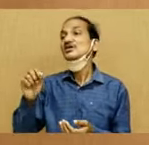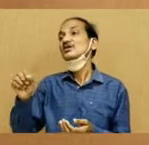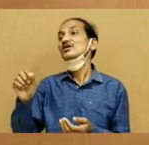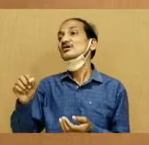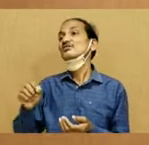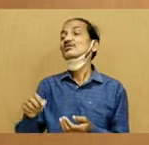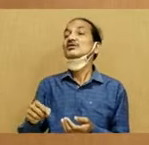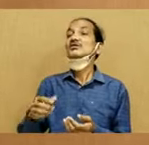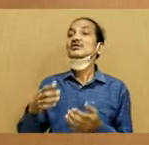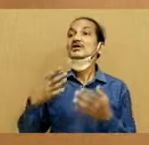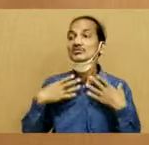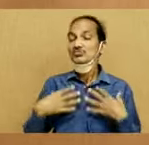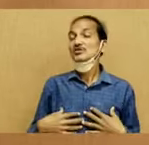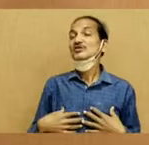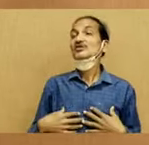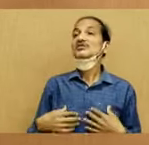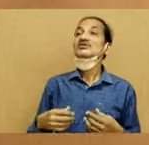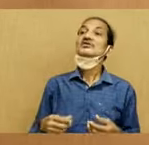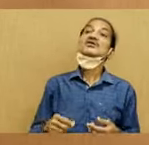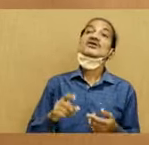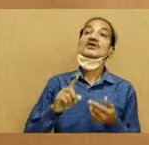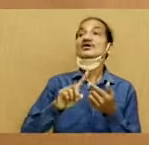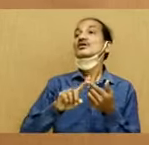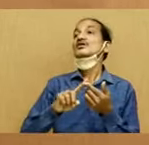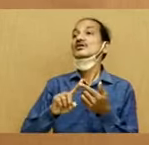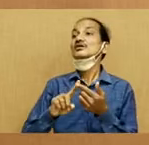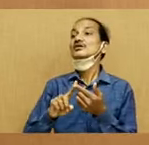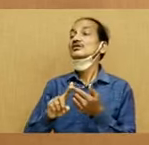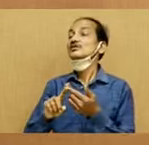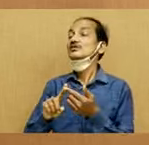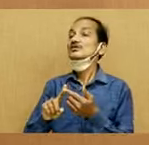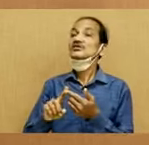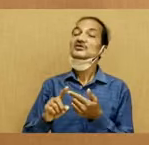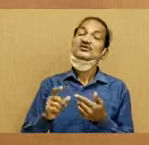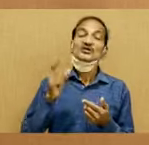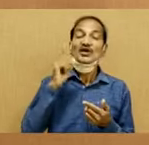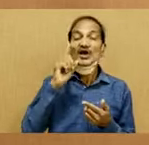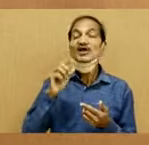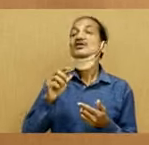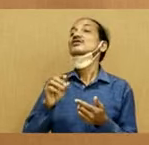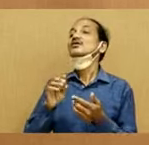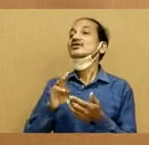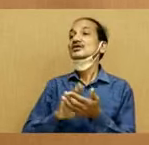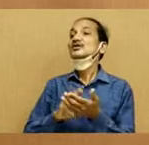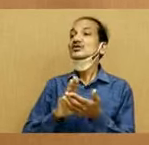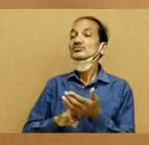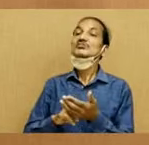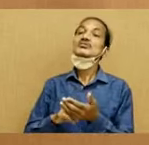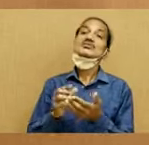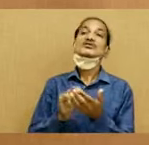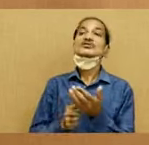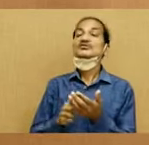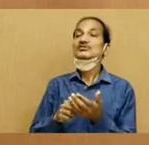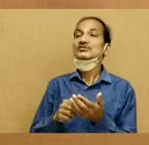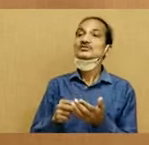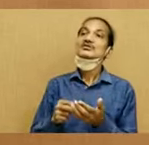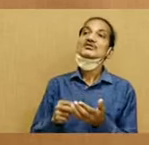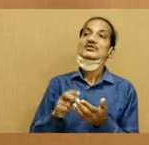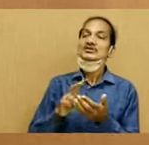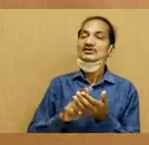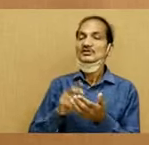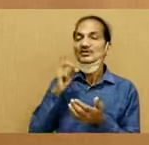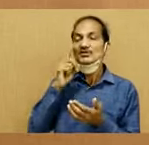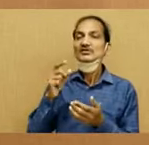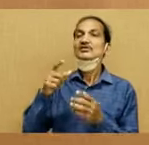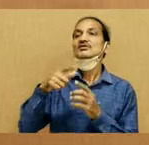ଏଇଟା କମ୍ପ୍ଲିଟଲି ଭୁଲ ଧାରଣା ଏକଦମ ଭୁଲ ଧାରଣା ଏବଂ ମଦ ପିଇଲେ ଆପଣଙ୍କର ସଂକ୍ରମଣର ଚାନ୍ସ ହୁଏତ